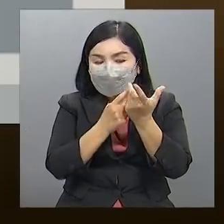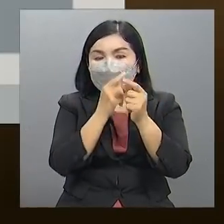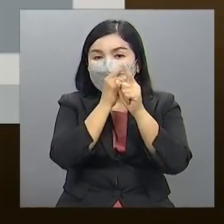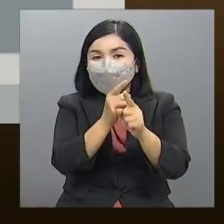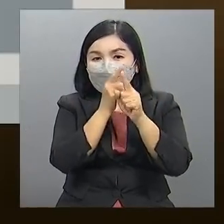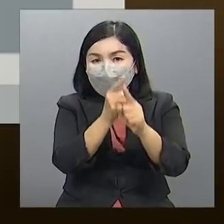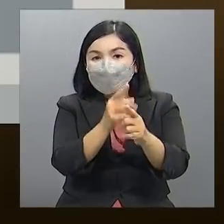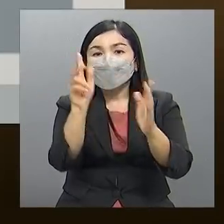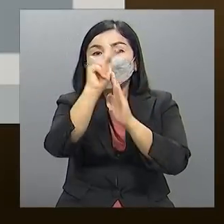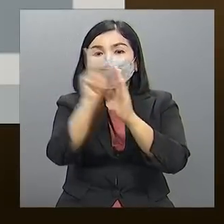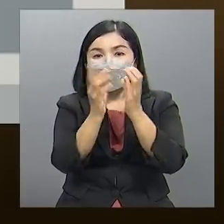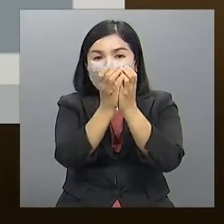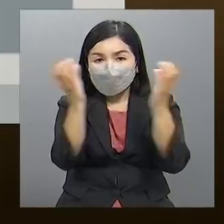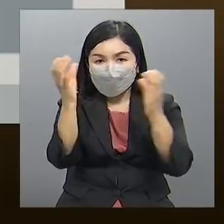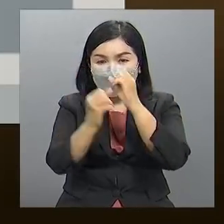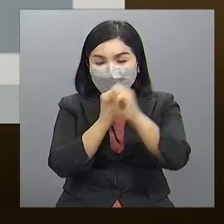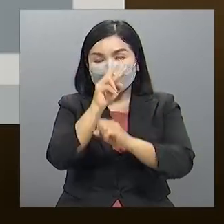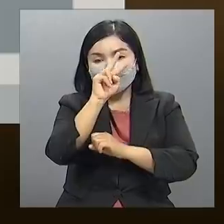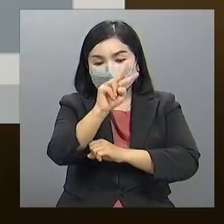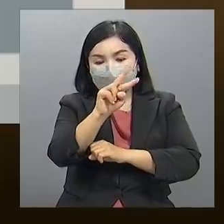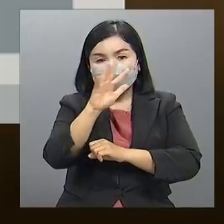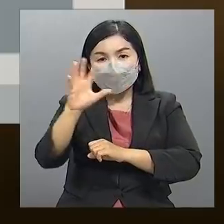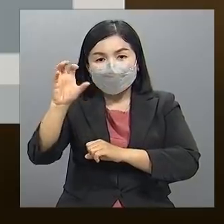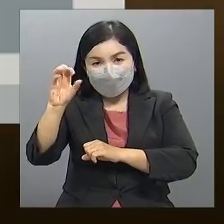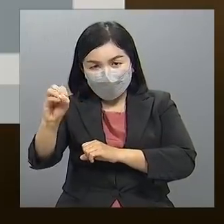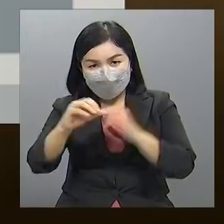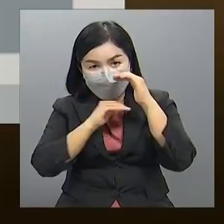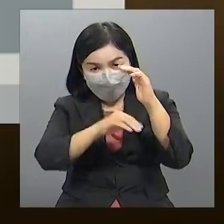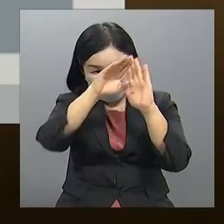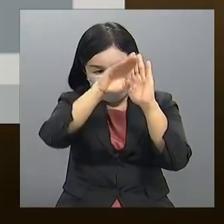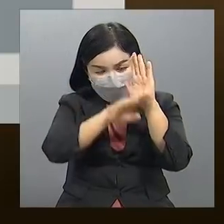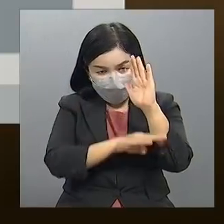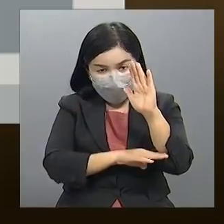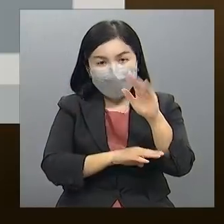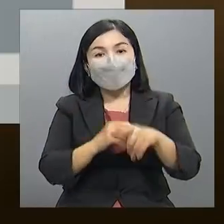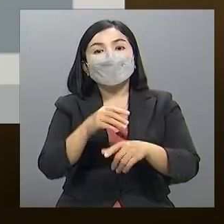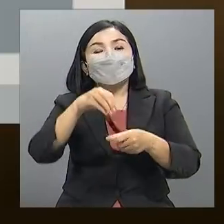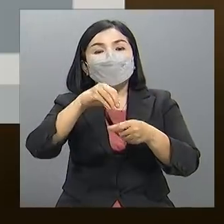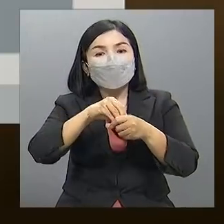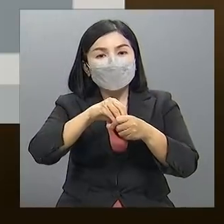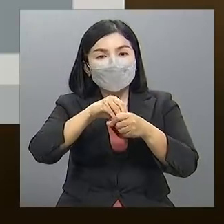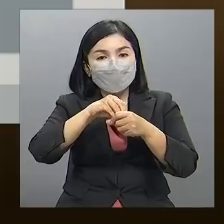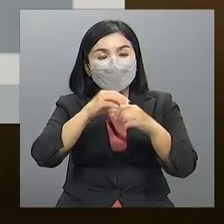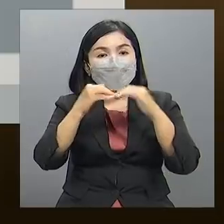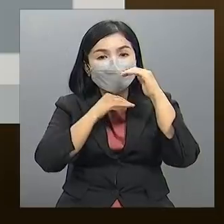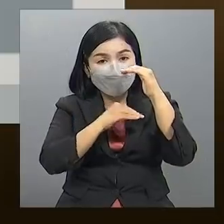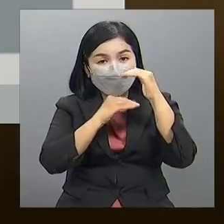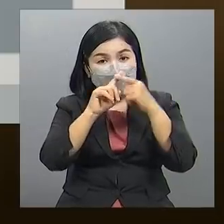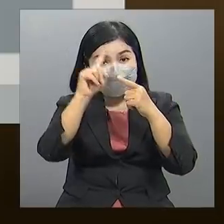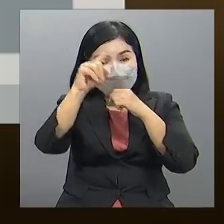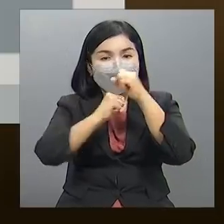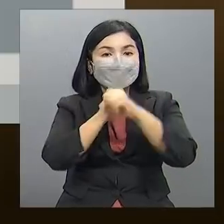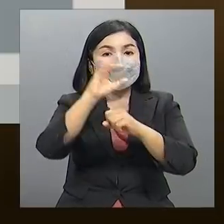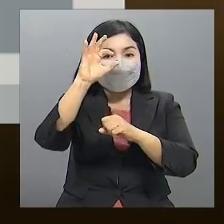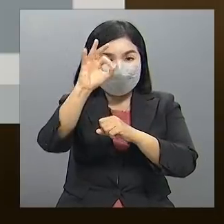ญปี2550กำหนดให้ดำรงตำแหน่ง1วาระไม่เกิน9ปีและอายุไม่เกิน70